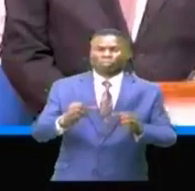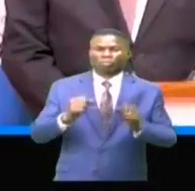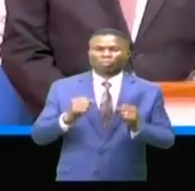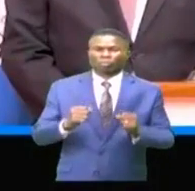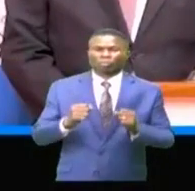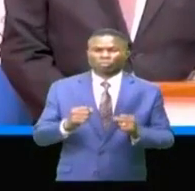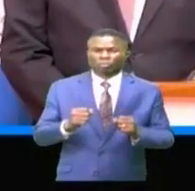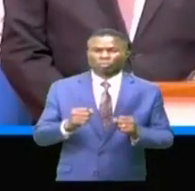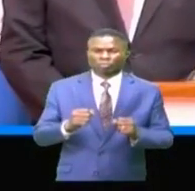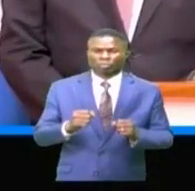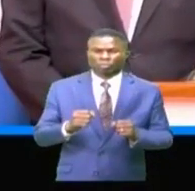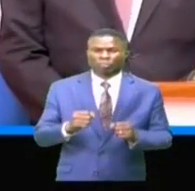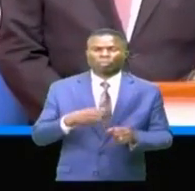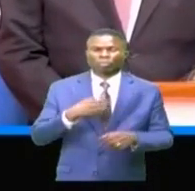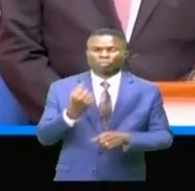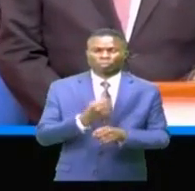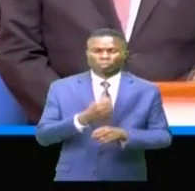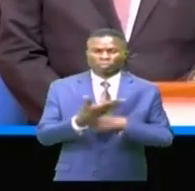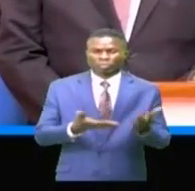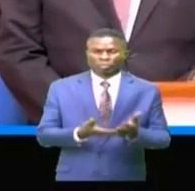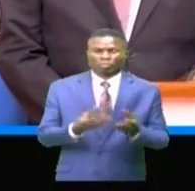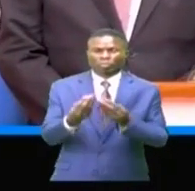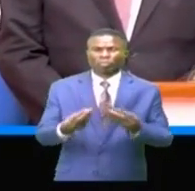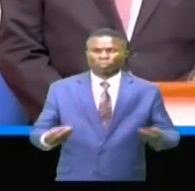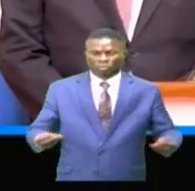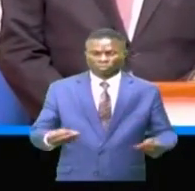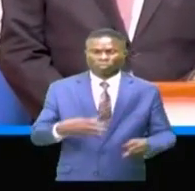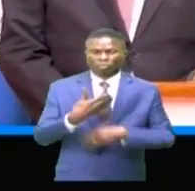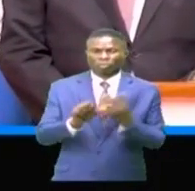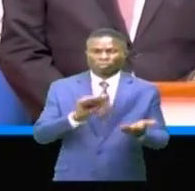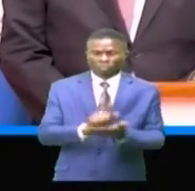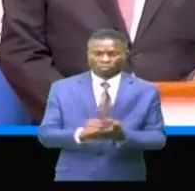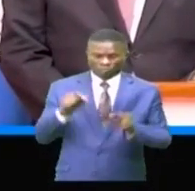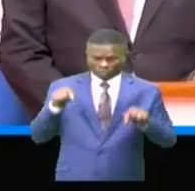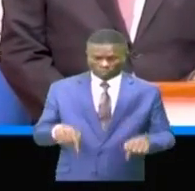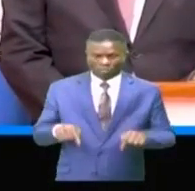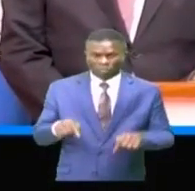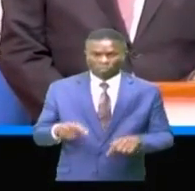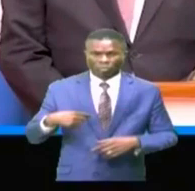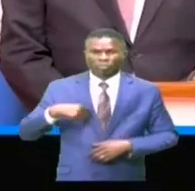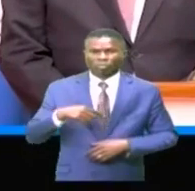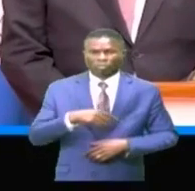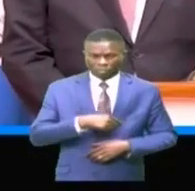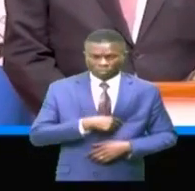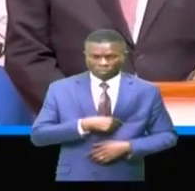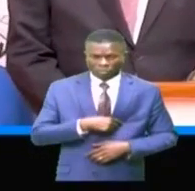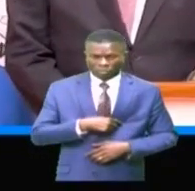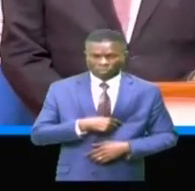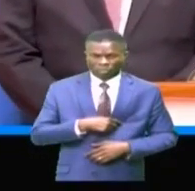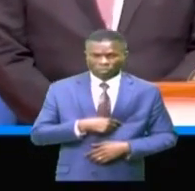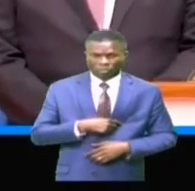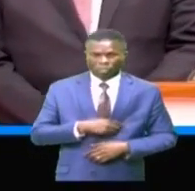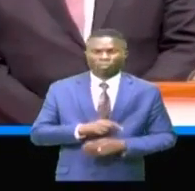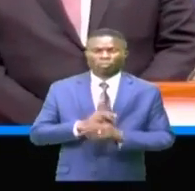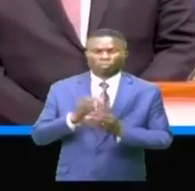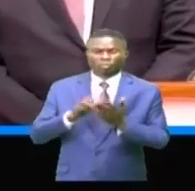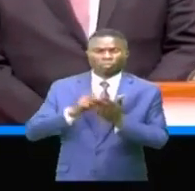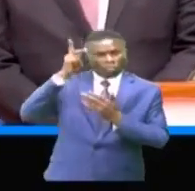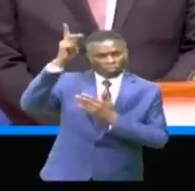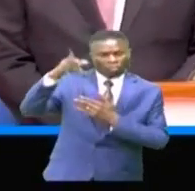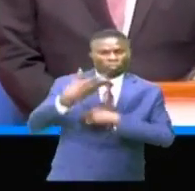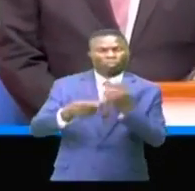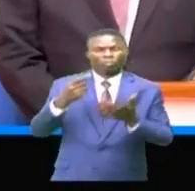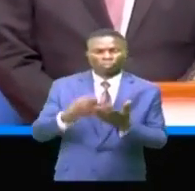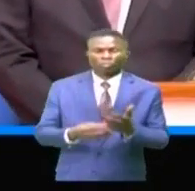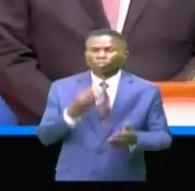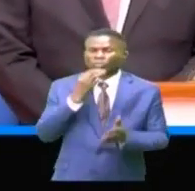l'émission accomplies et les résultats réalisés à ces jours et nous avons également donné les perspective d'avenir qu'est-ce